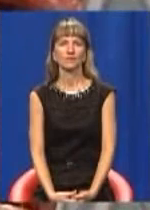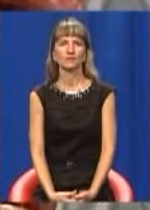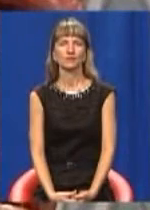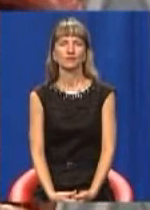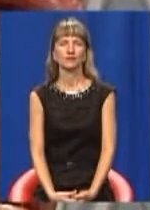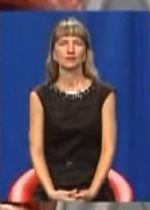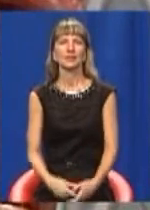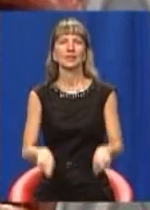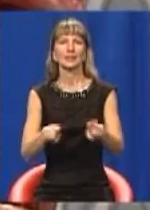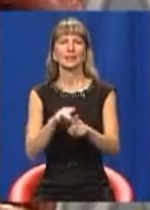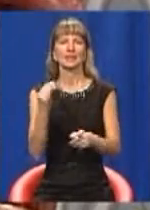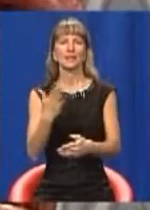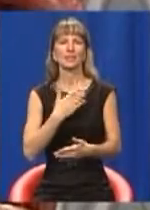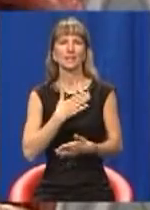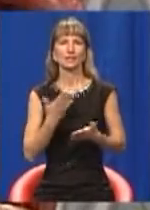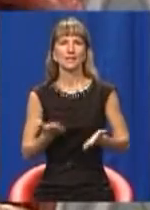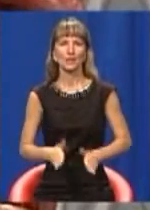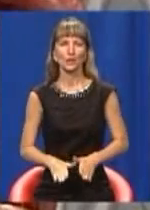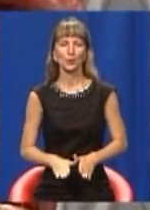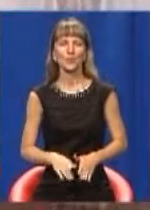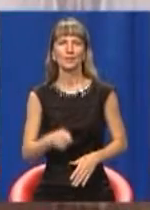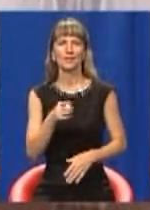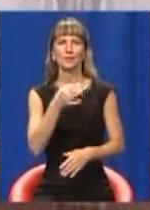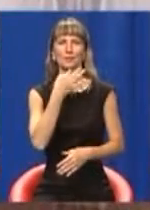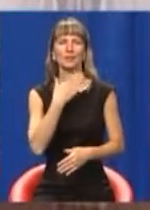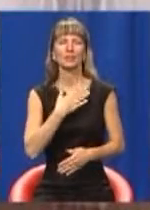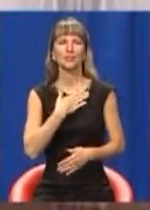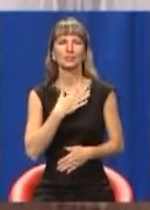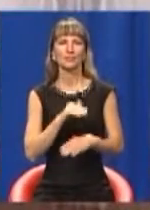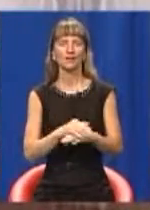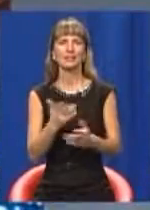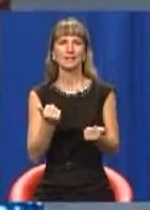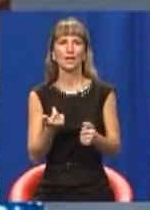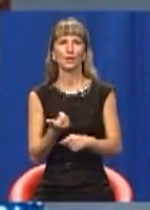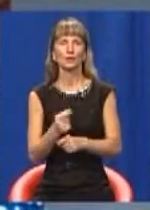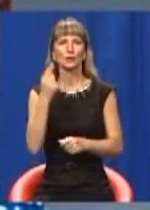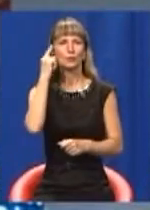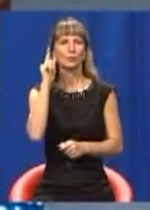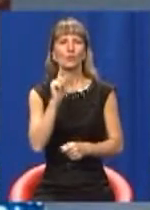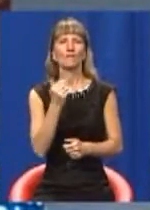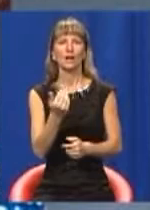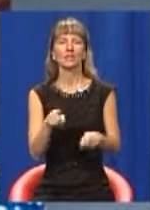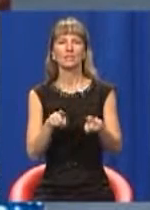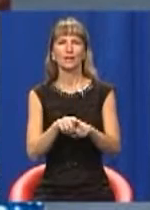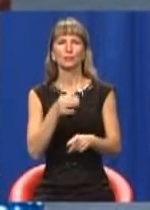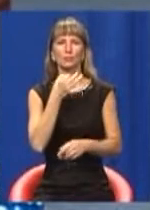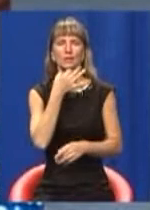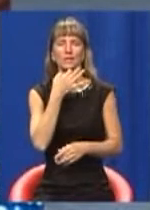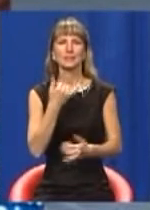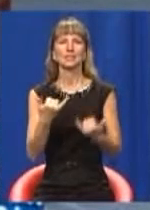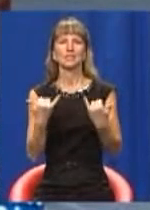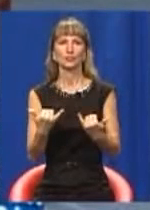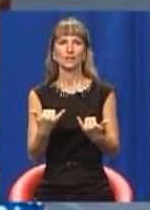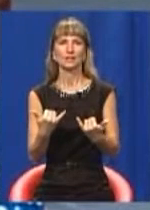Ось таке цікаве наше тіло. Тобі сподобалися наші факти? Так, дуже. Гадаємо, що вам також вони сподобалися. А